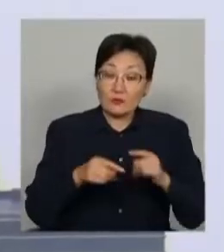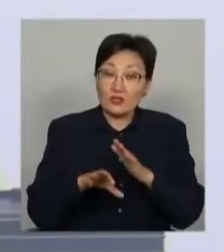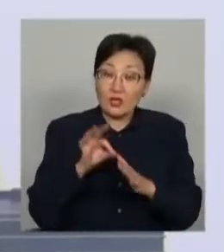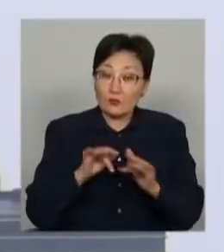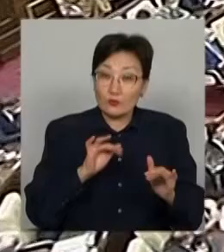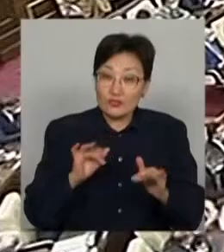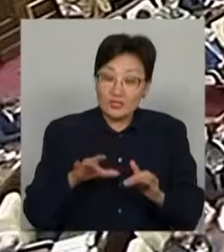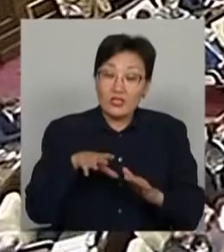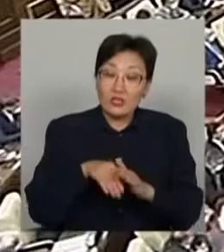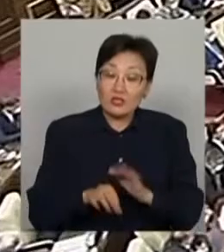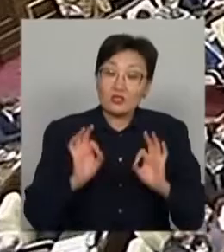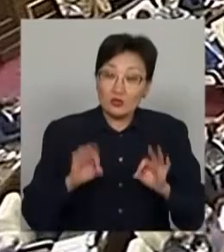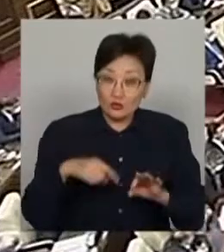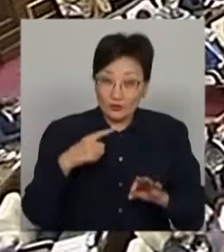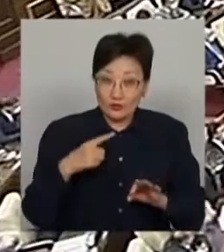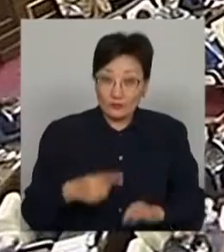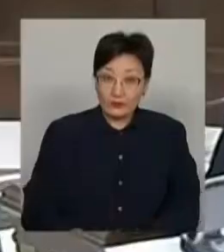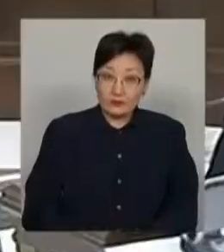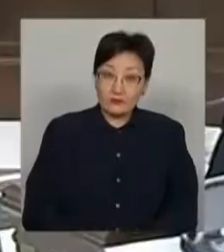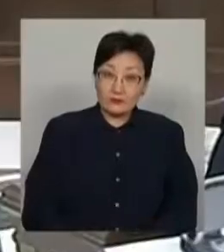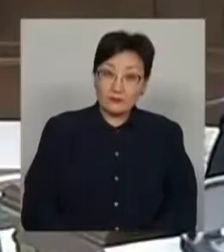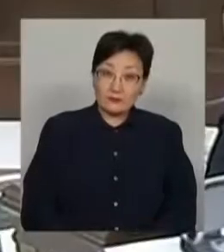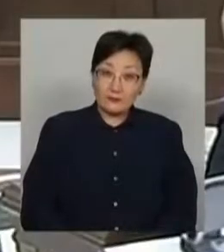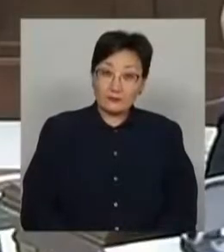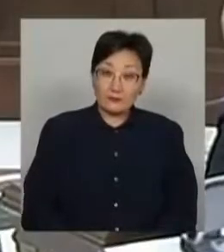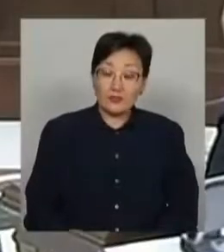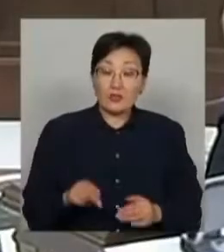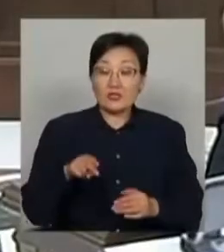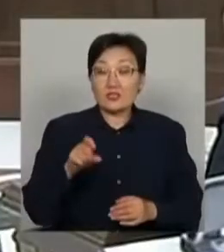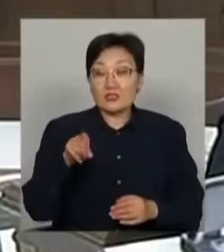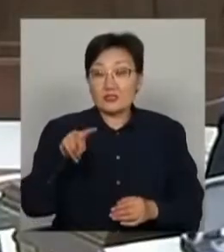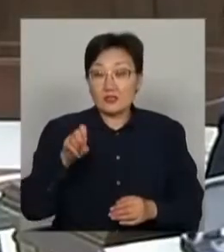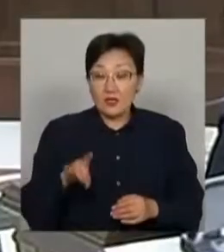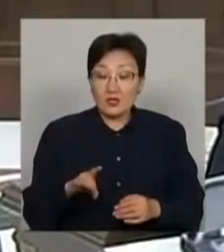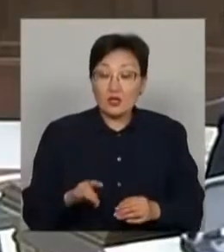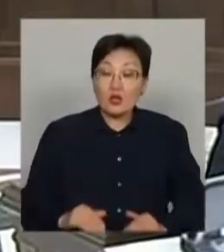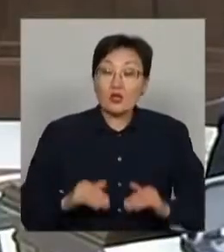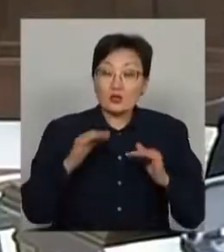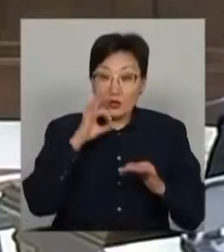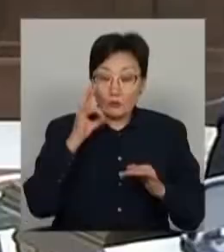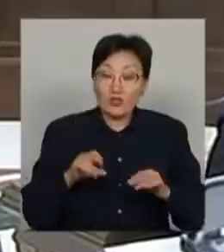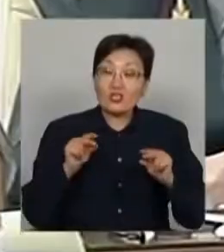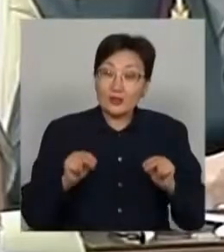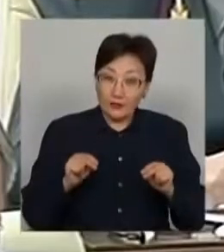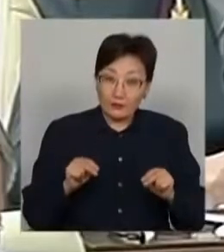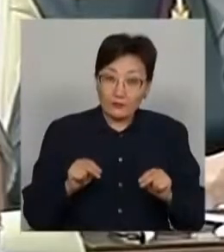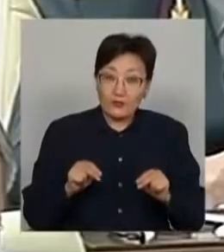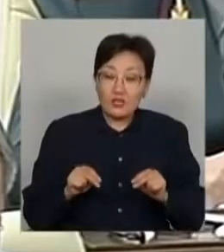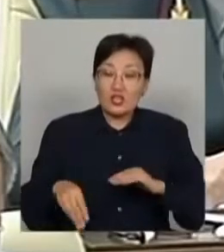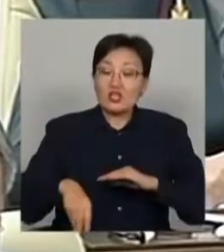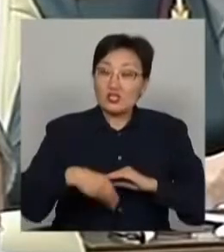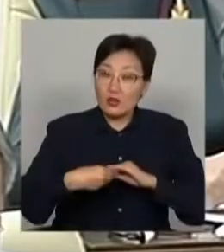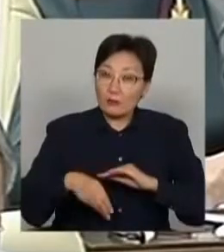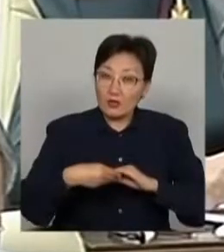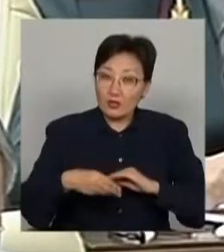тәсілін енгізген дұрыс болады дейді. Қазылар жоғары білікті, адал, сондай-ақ жемқорлықтан